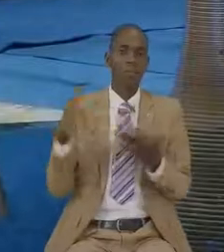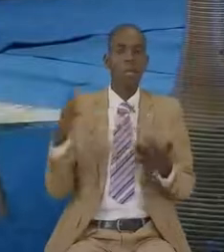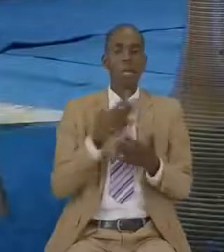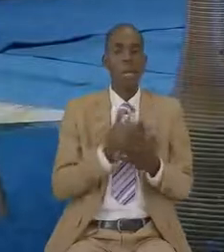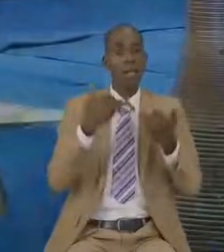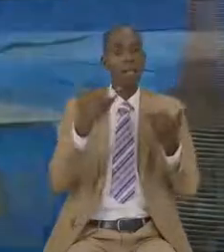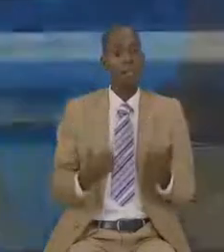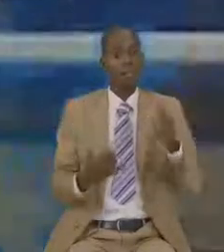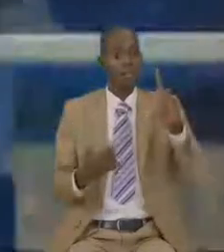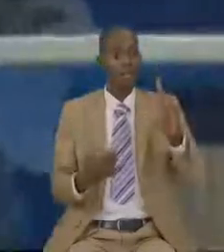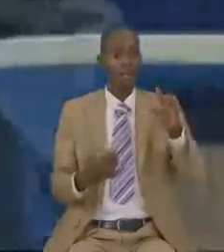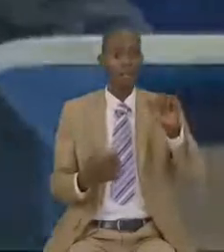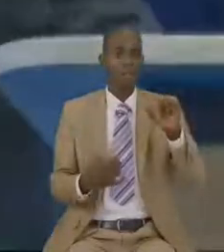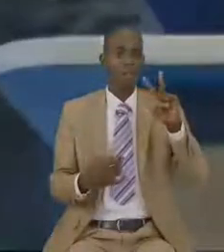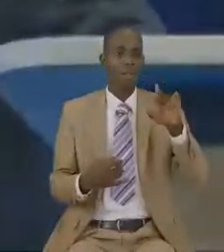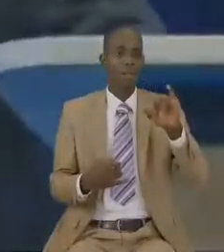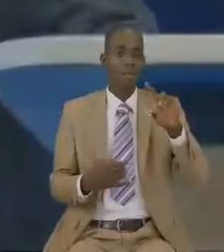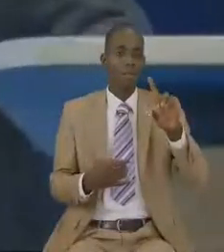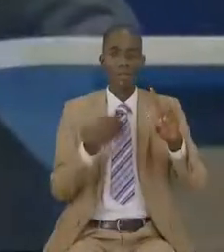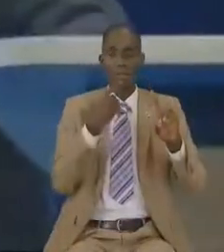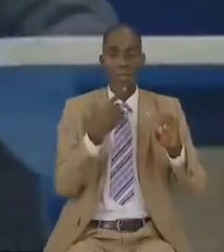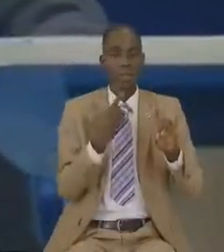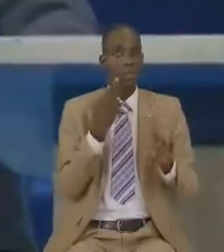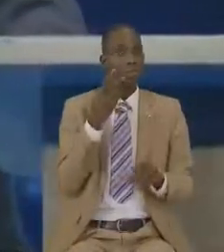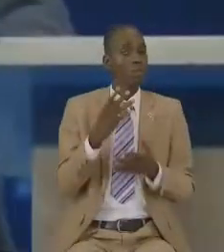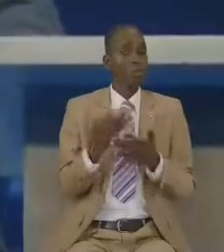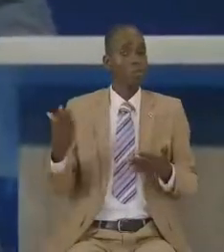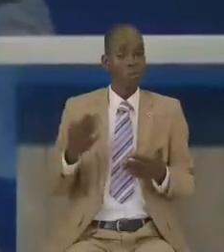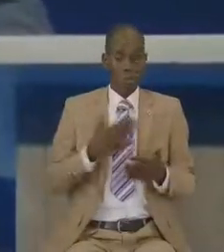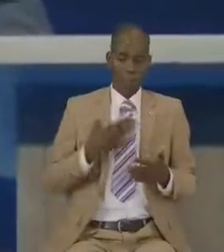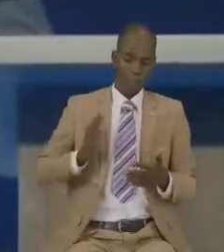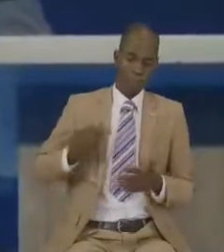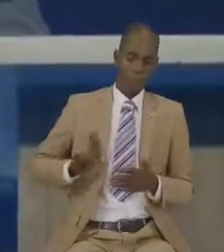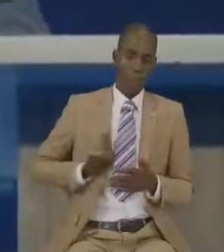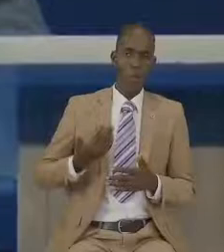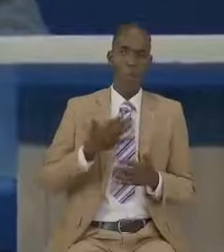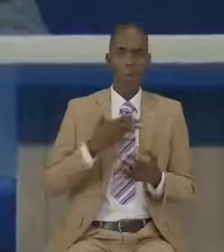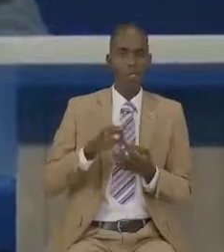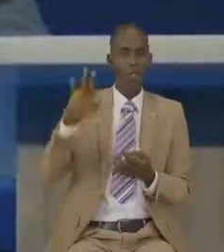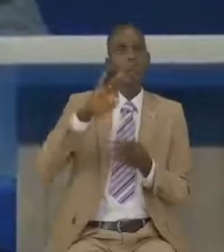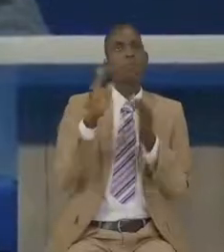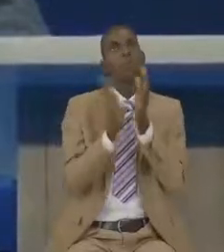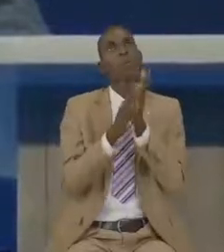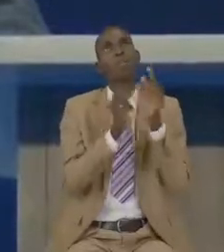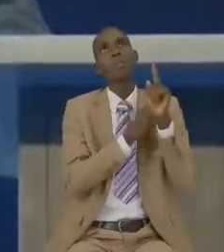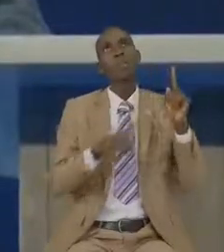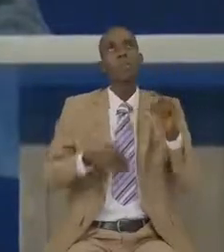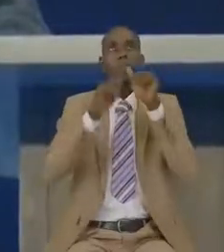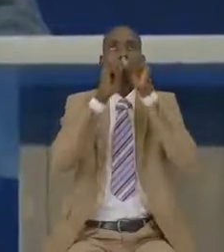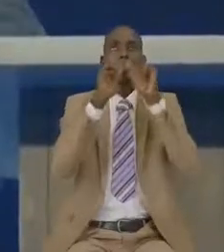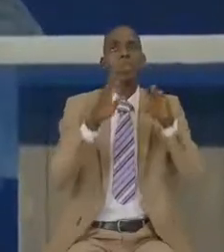dit, vous savez quelque chose, mon âme, mon esprit, oh, loue l'Éternel. Je bénis l'Éternel.